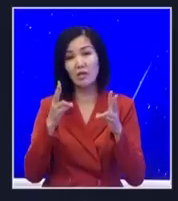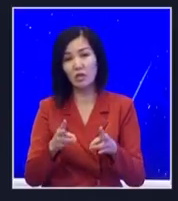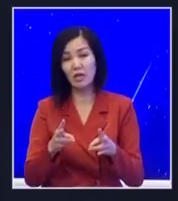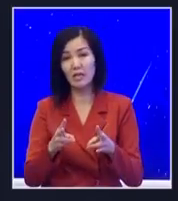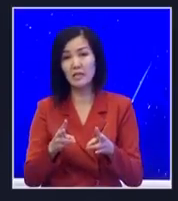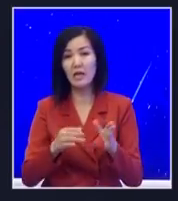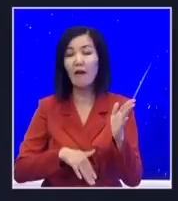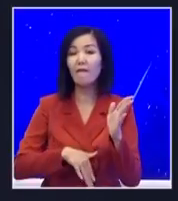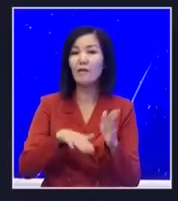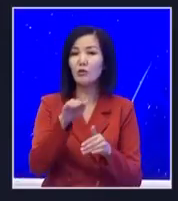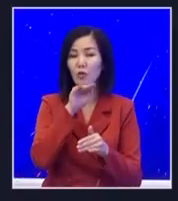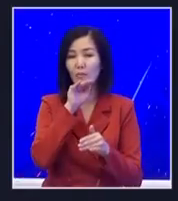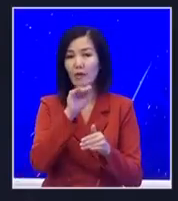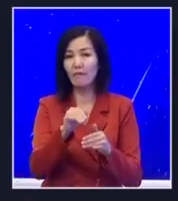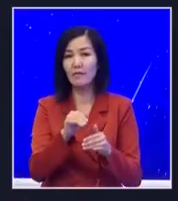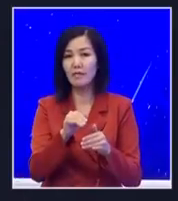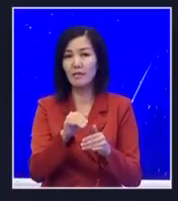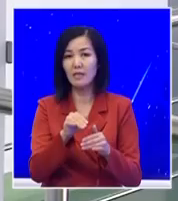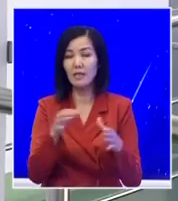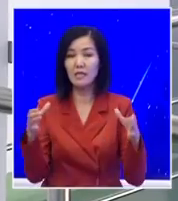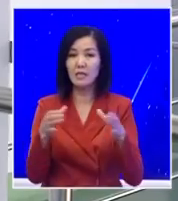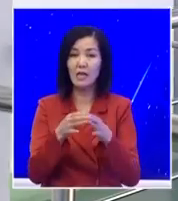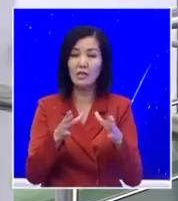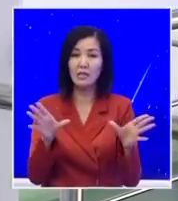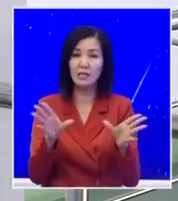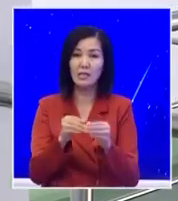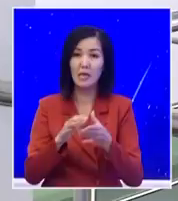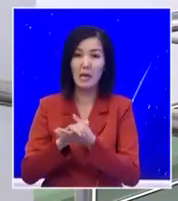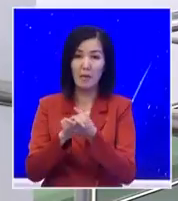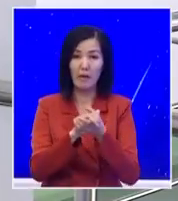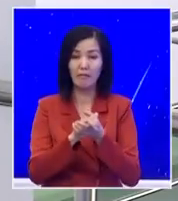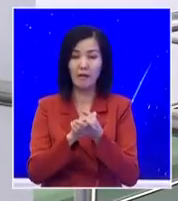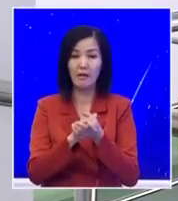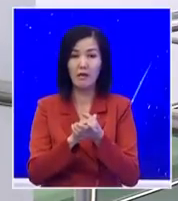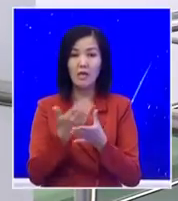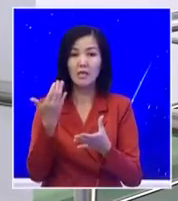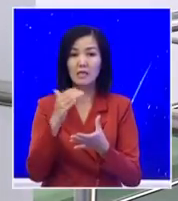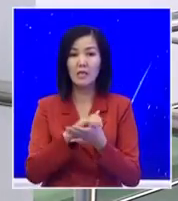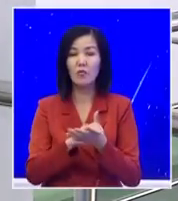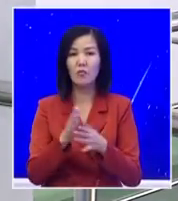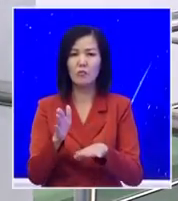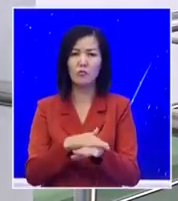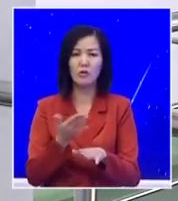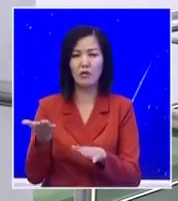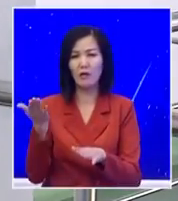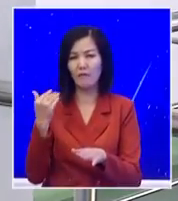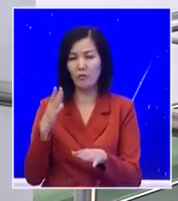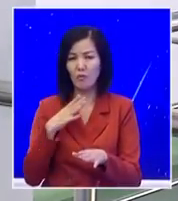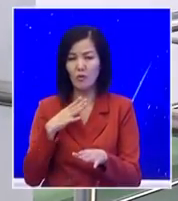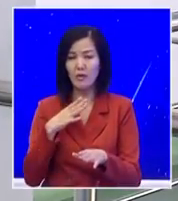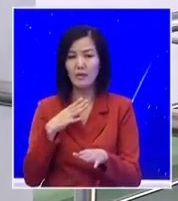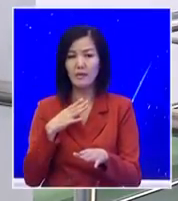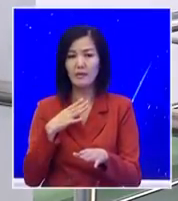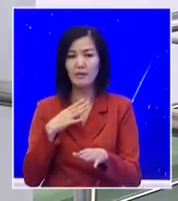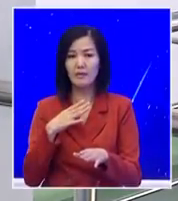высокий профессионализм и слаженность команды. Мы знакомы очень давно, тем более он к нам пришел еще врачом-интерном, с